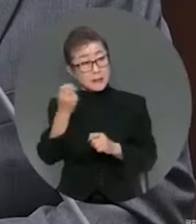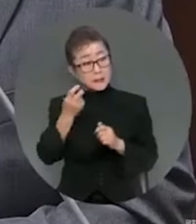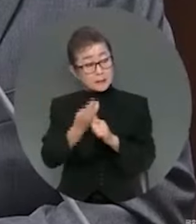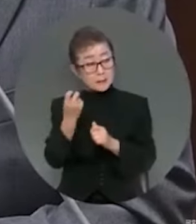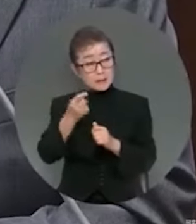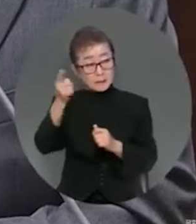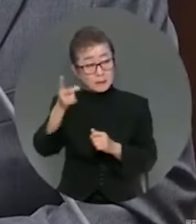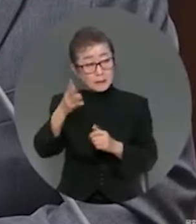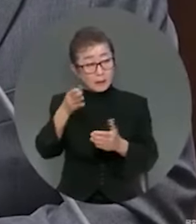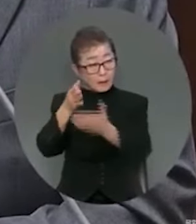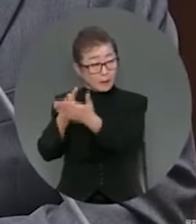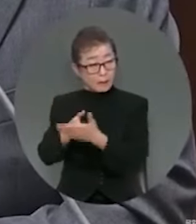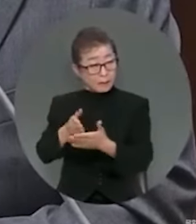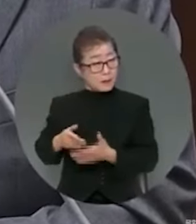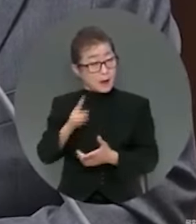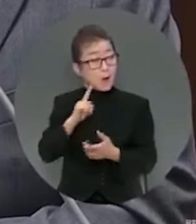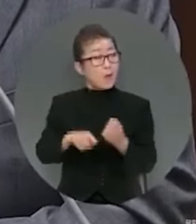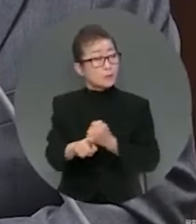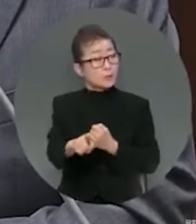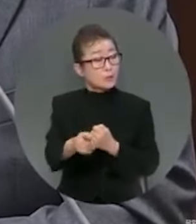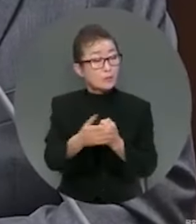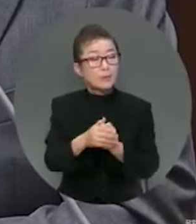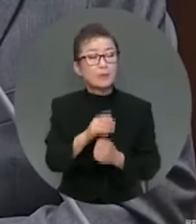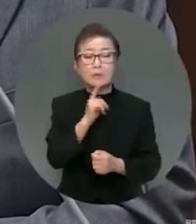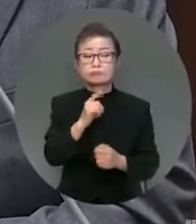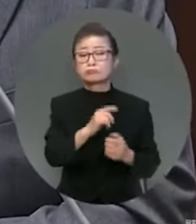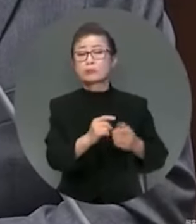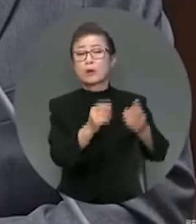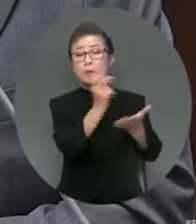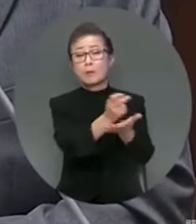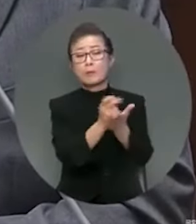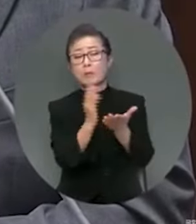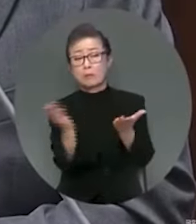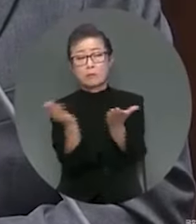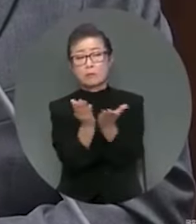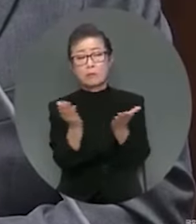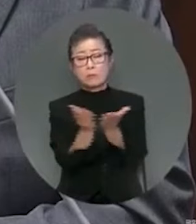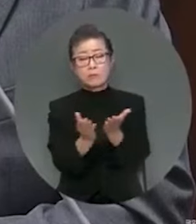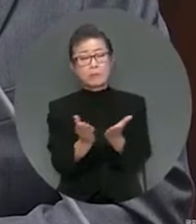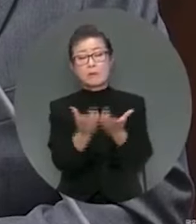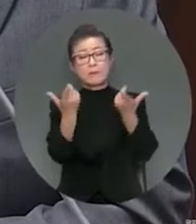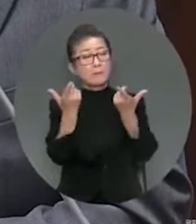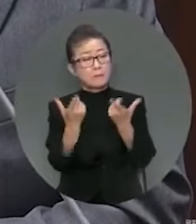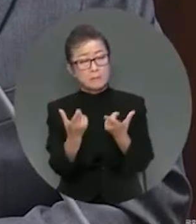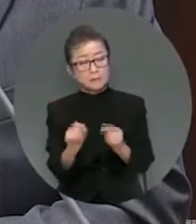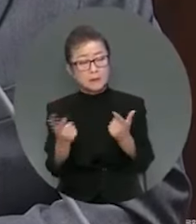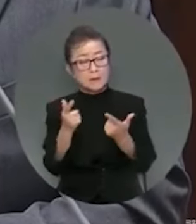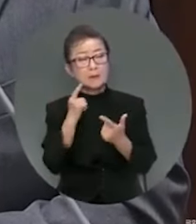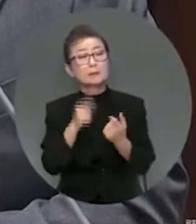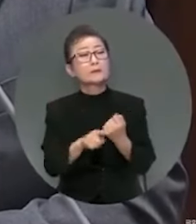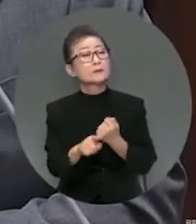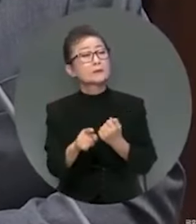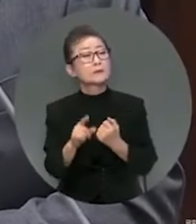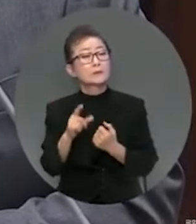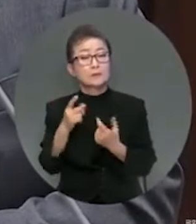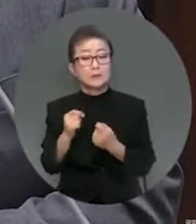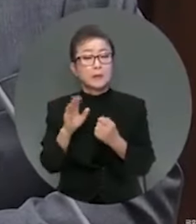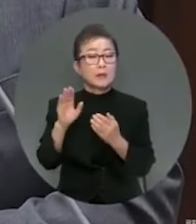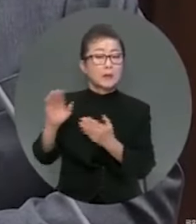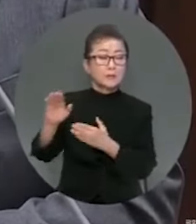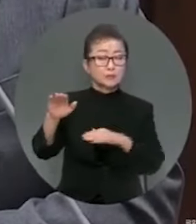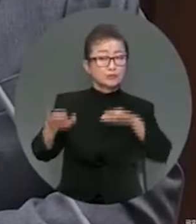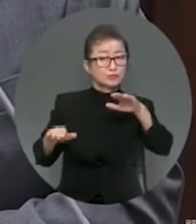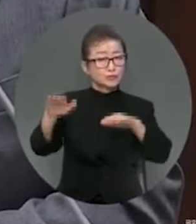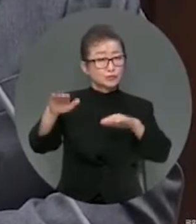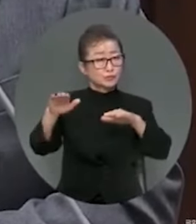것은 기본적으로 탄핵안이 헌법상의 요건을 갖추지 못했다는 것을 의미합니다. 앞으로 수준